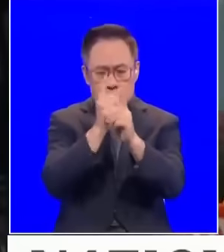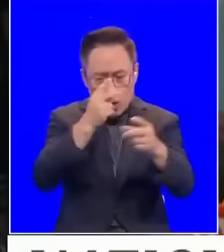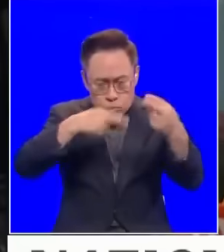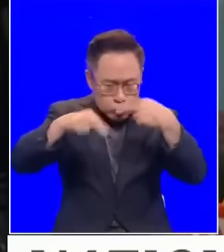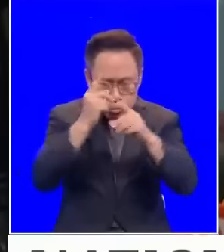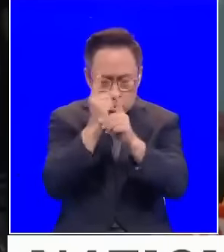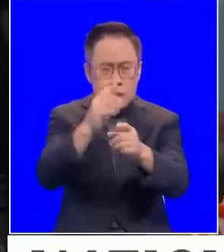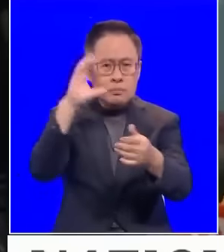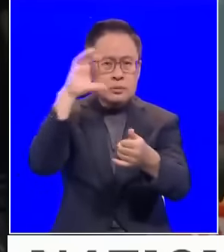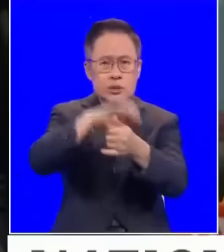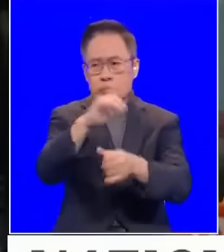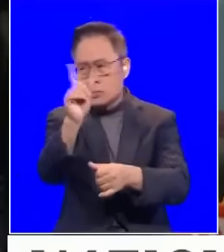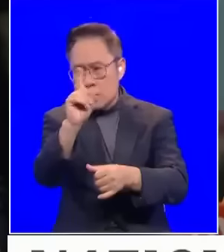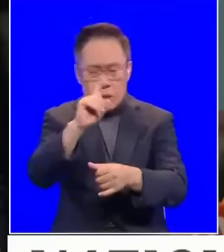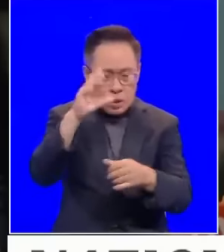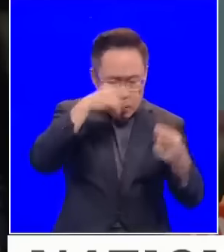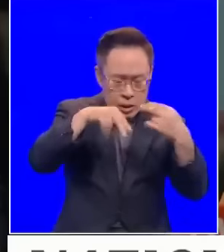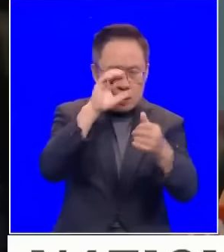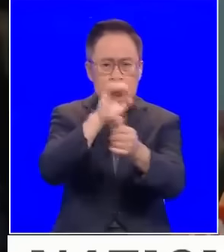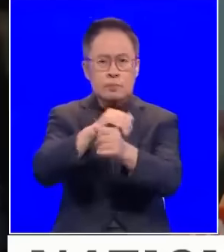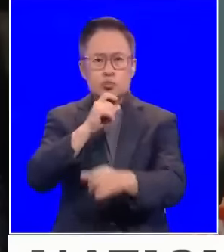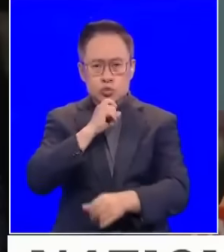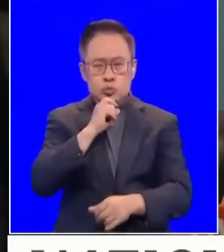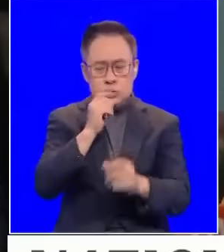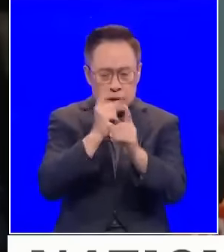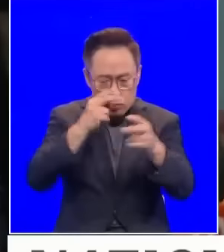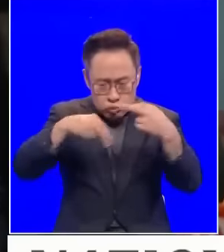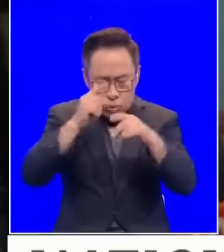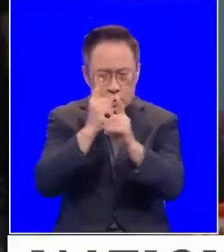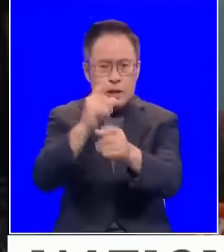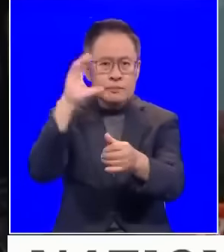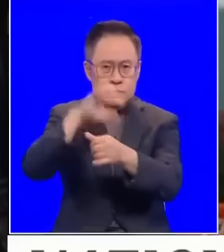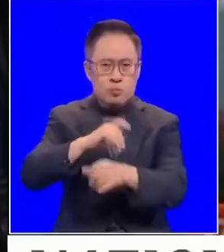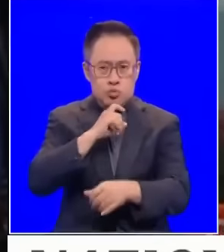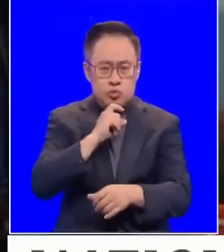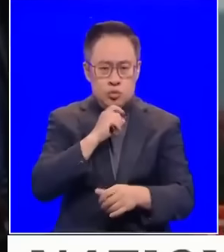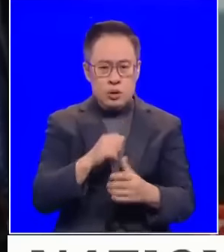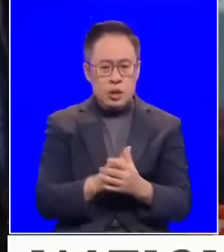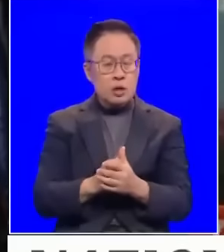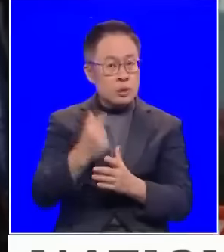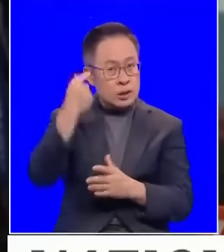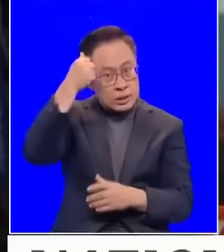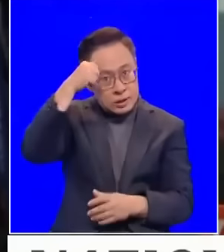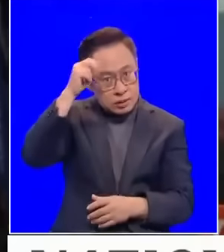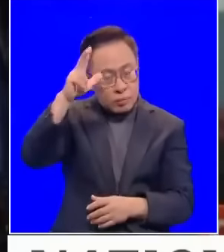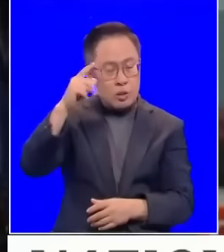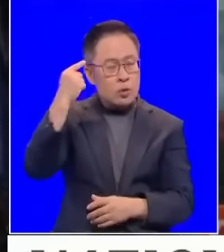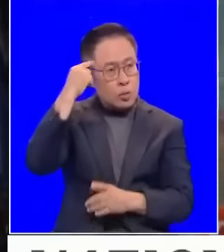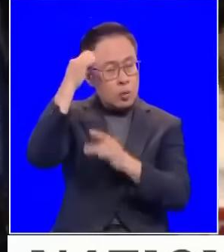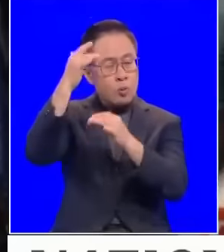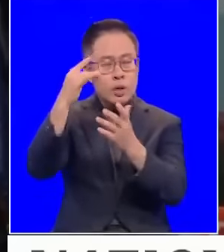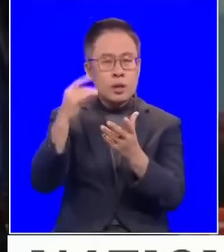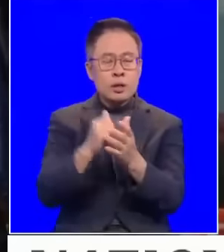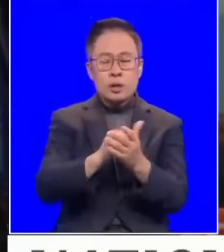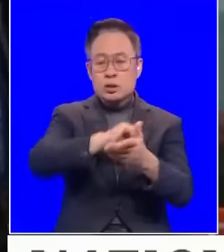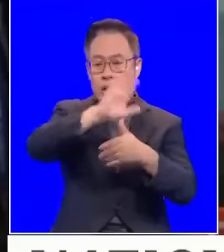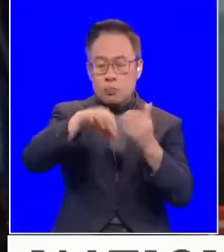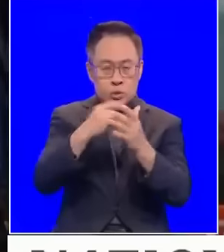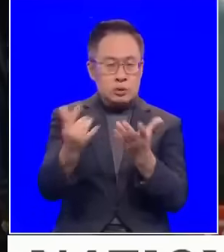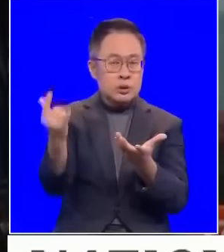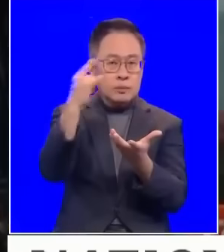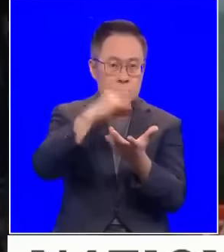นะก็หวังว่าอาจจะมีปฏิหาริย์เกิดขึ้นได้เพราะว่าเมื่อว